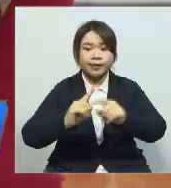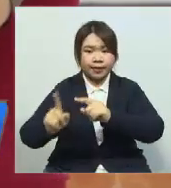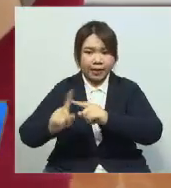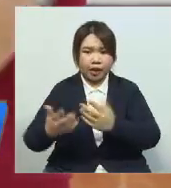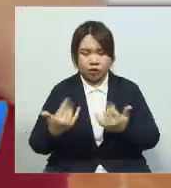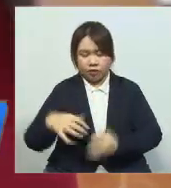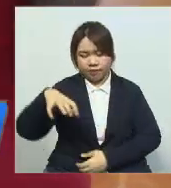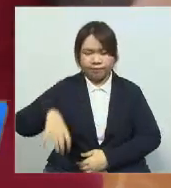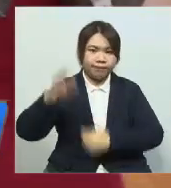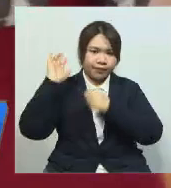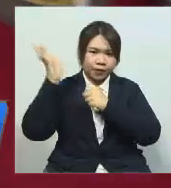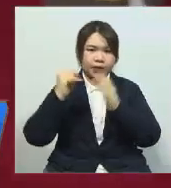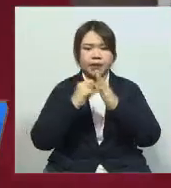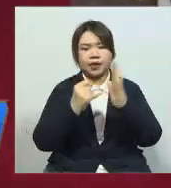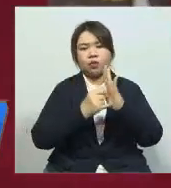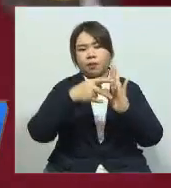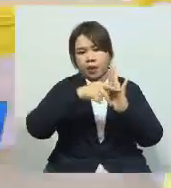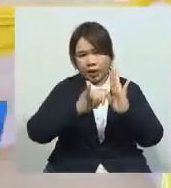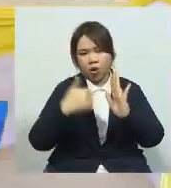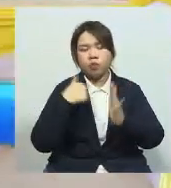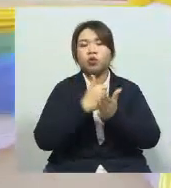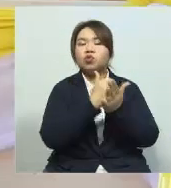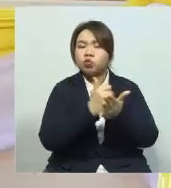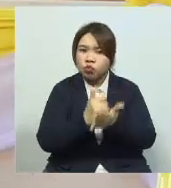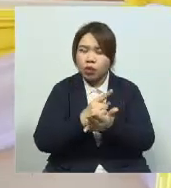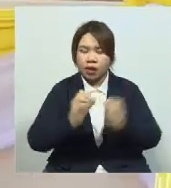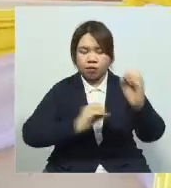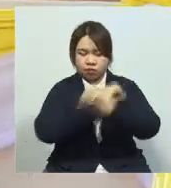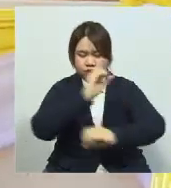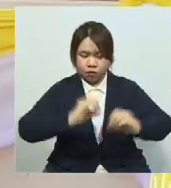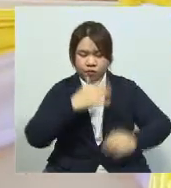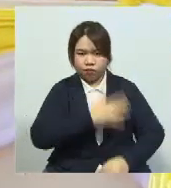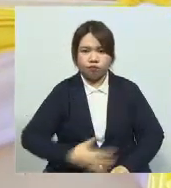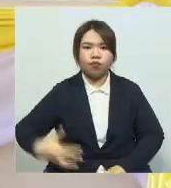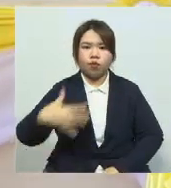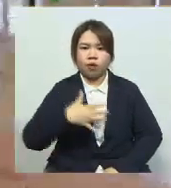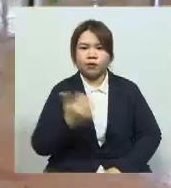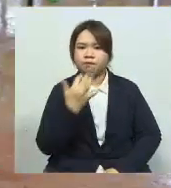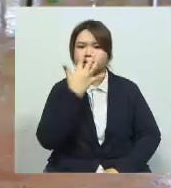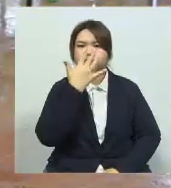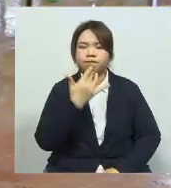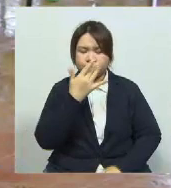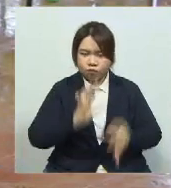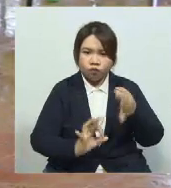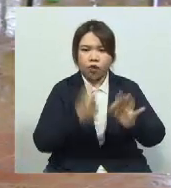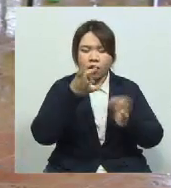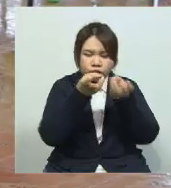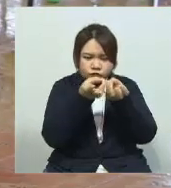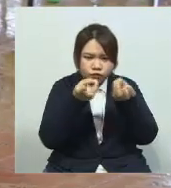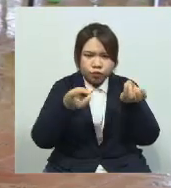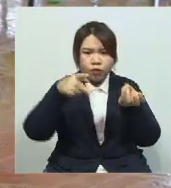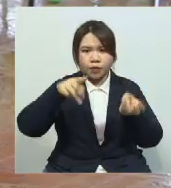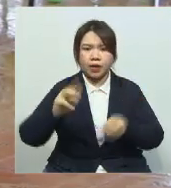าสัมพันธ์จังหวัดพะเยาจัดขึ้นโดยให้ความรู้เรื่องการป้องกันสุขภาพในช่วงภาวะวิกฤตหมอกควันไฟป่าและอันตรายของฝุ่นละอองขน